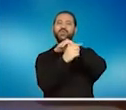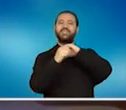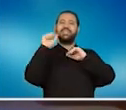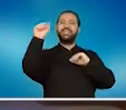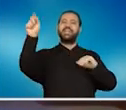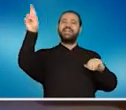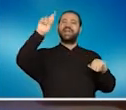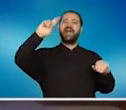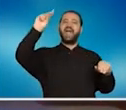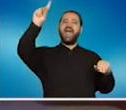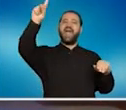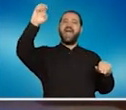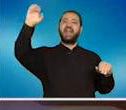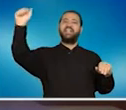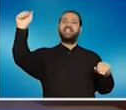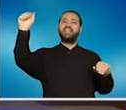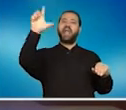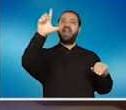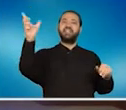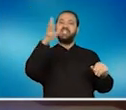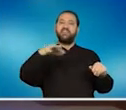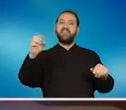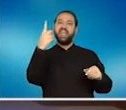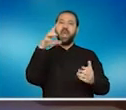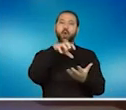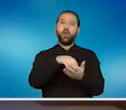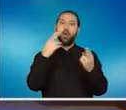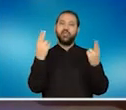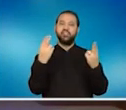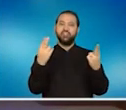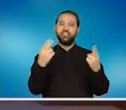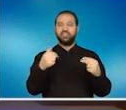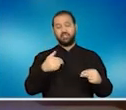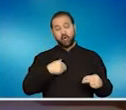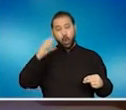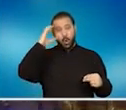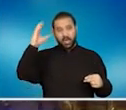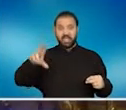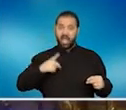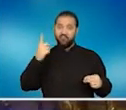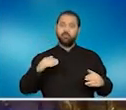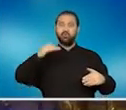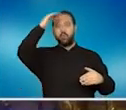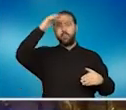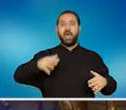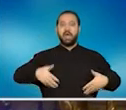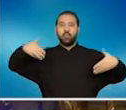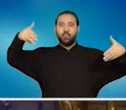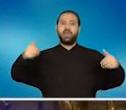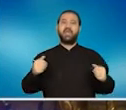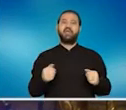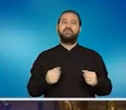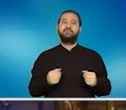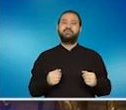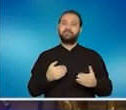fie împreună cinstiți. Și consider și eu că a fost o mare bucurie și o mare